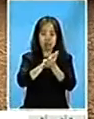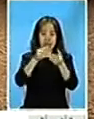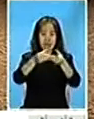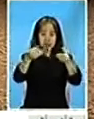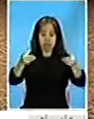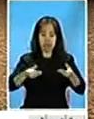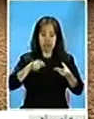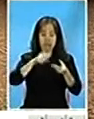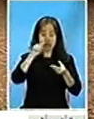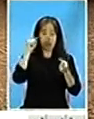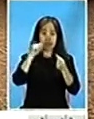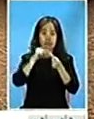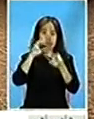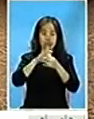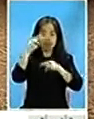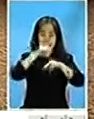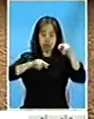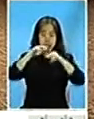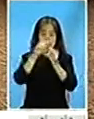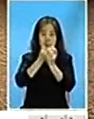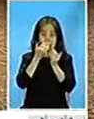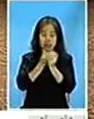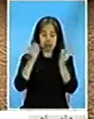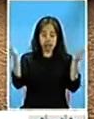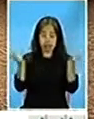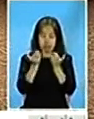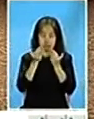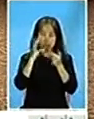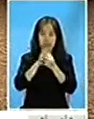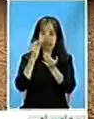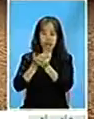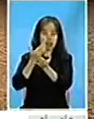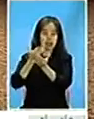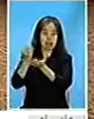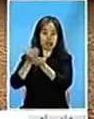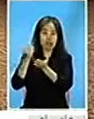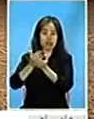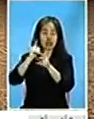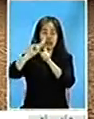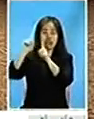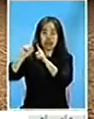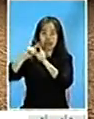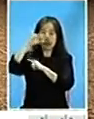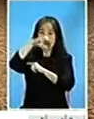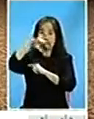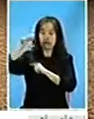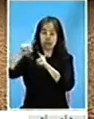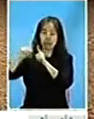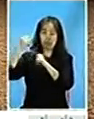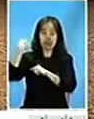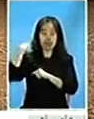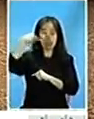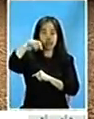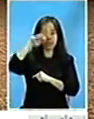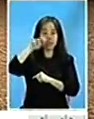การพิจารณางบประมาณเนี่ยขอให้พิจารณาควบคู่กับการใช้เงินงบประมาณจากแหล่งอื่นก็คือไม่ว่าจะเป็นพระราชกำหนดเงิน